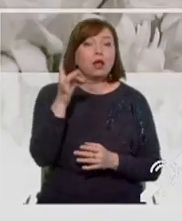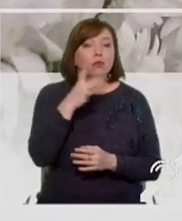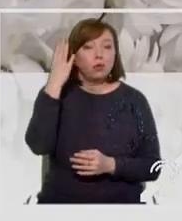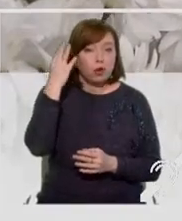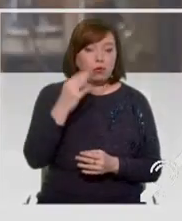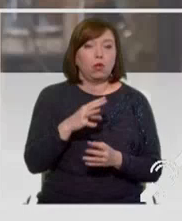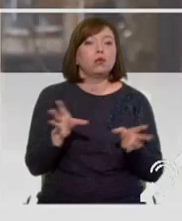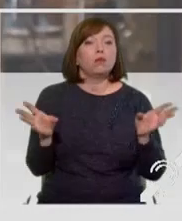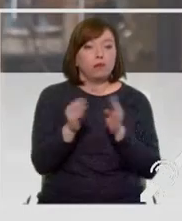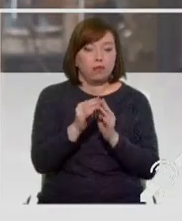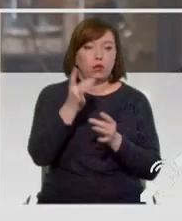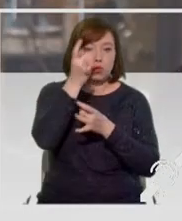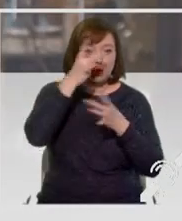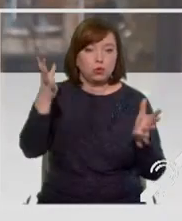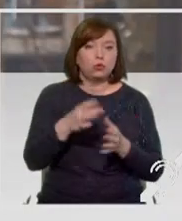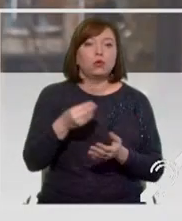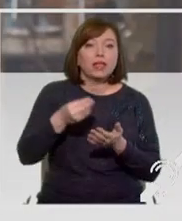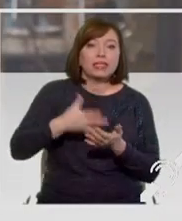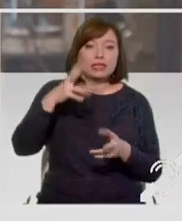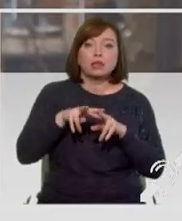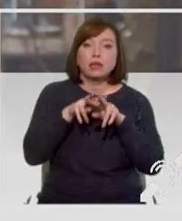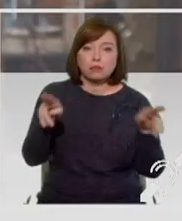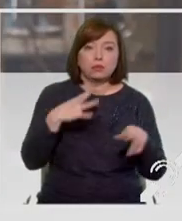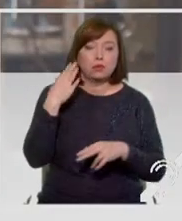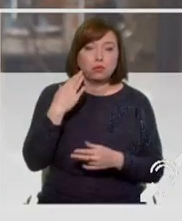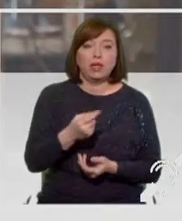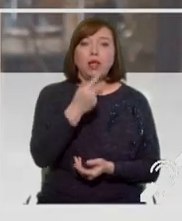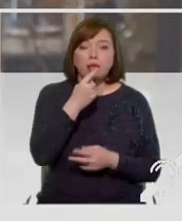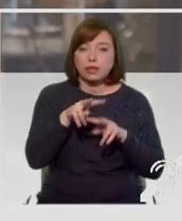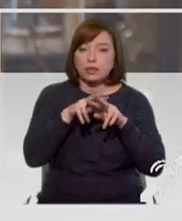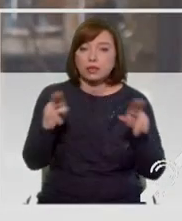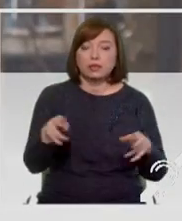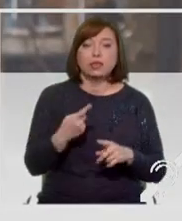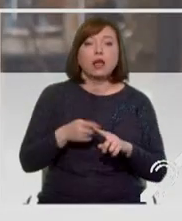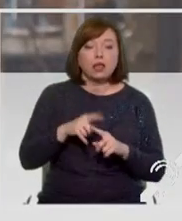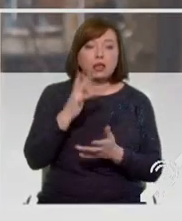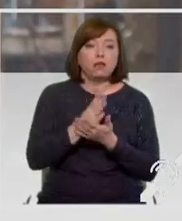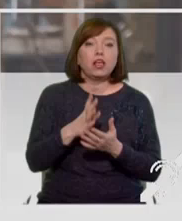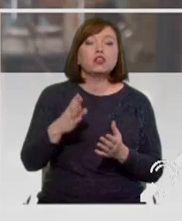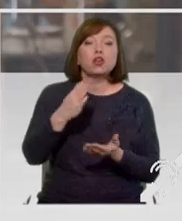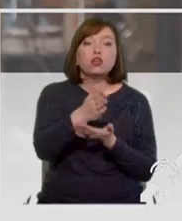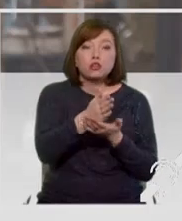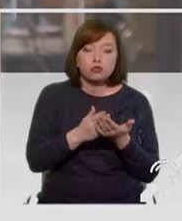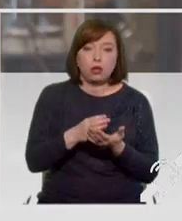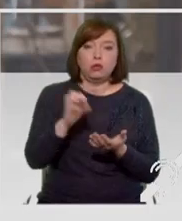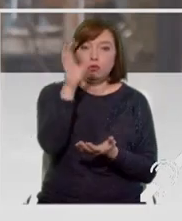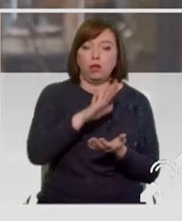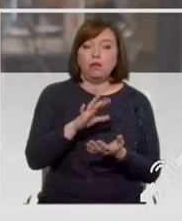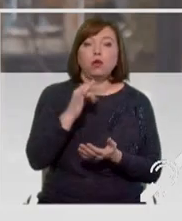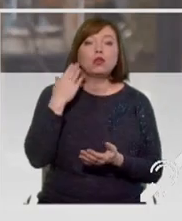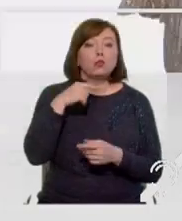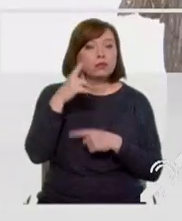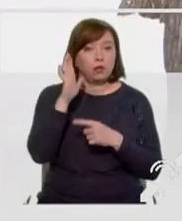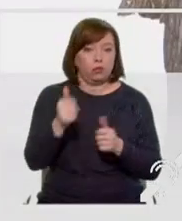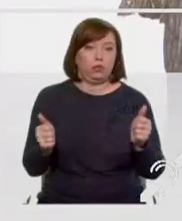prin cultură, prin valorile asimilate, prin limbă, parte a comunității europene și România va fi